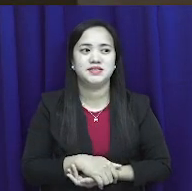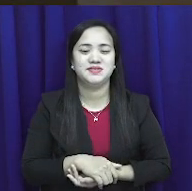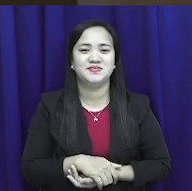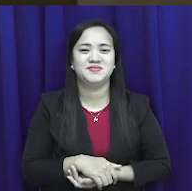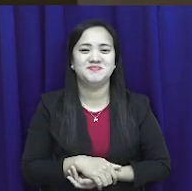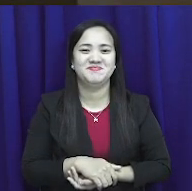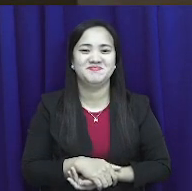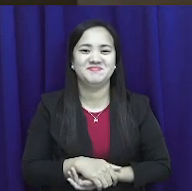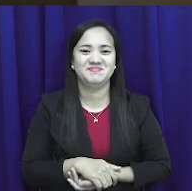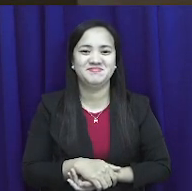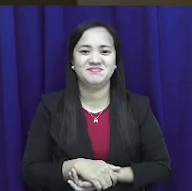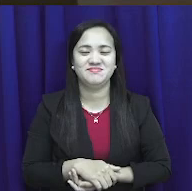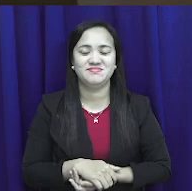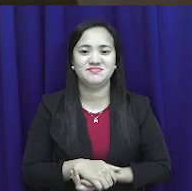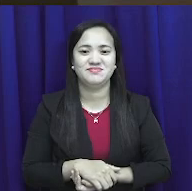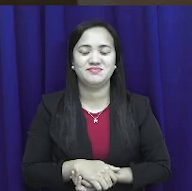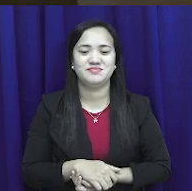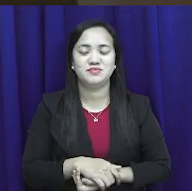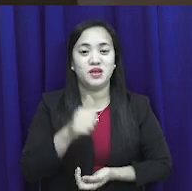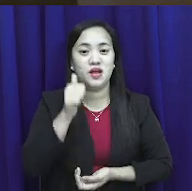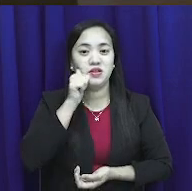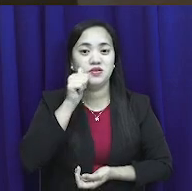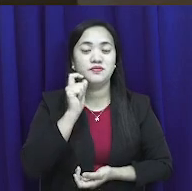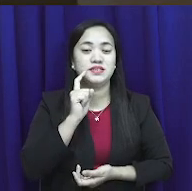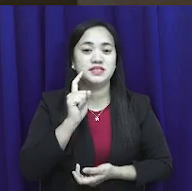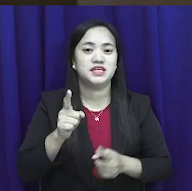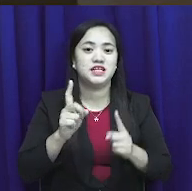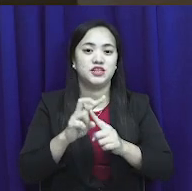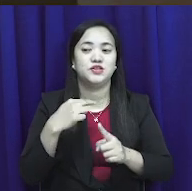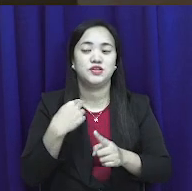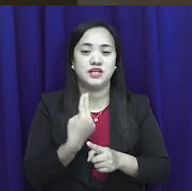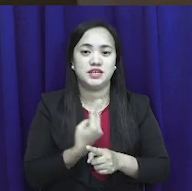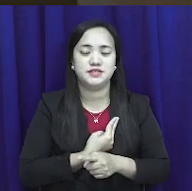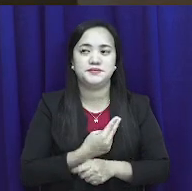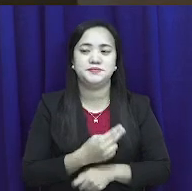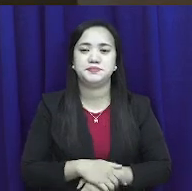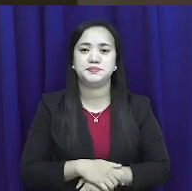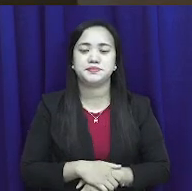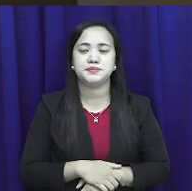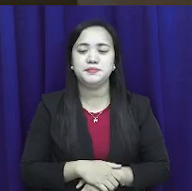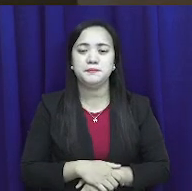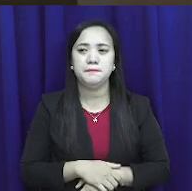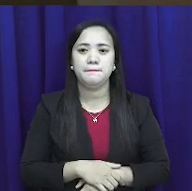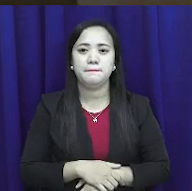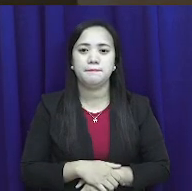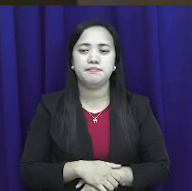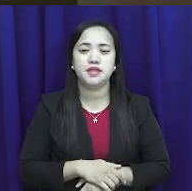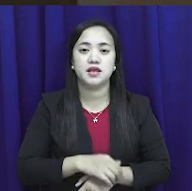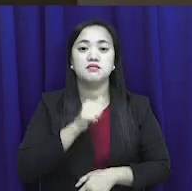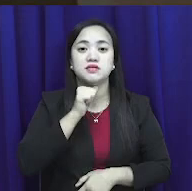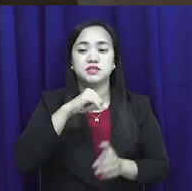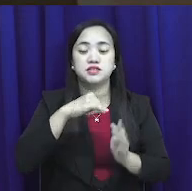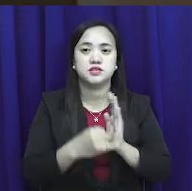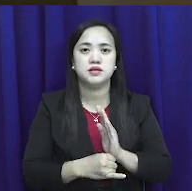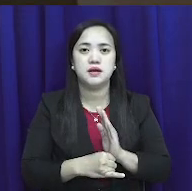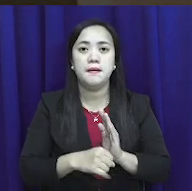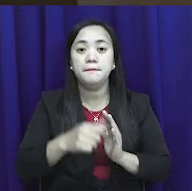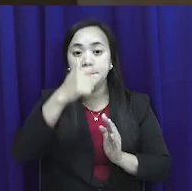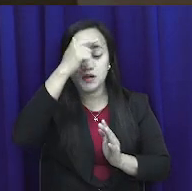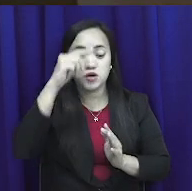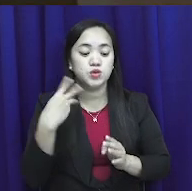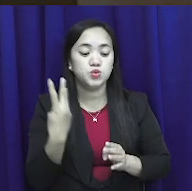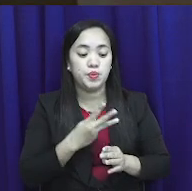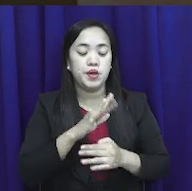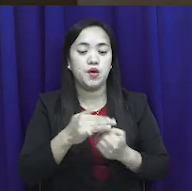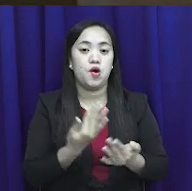lang Hindi pero yun nga sinasabi ko ah Ano Ano yan eh parang Ito'y hindi ko sinasabi ito because natututunan namin to dahil